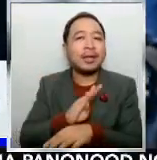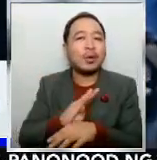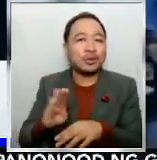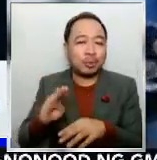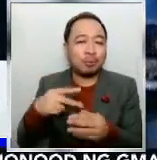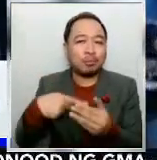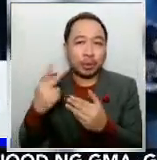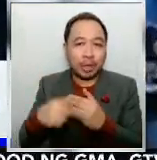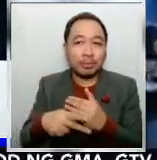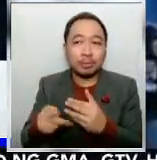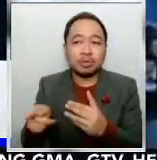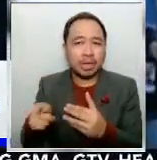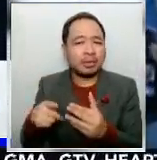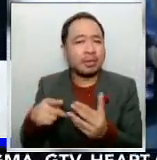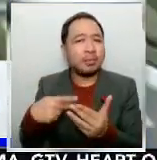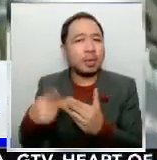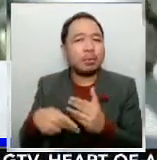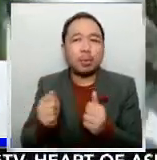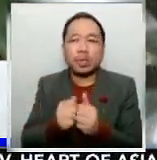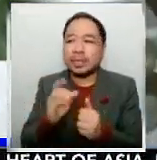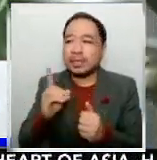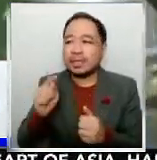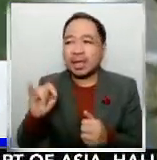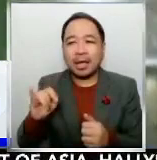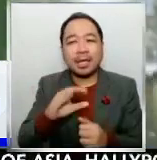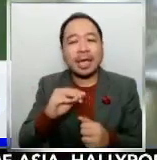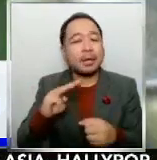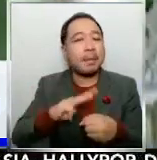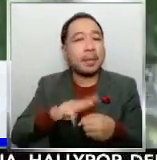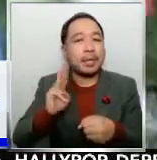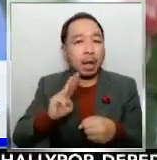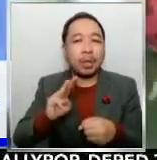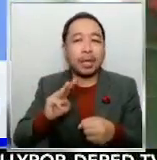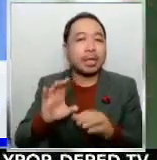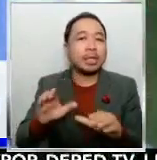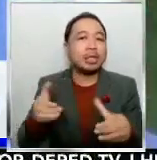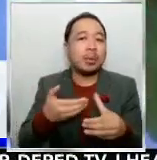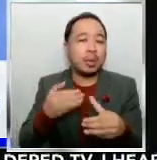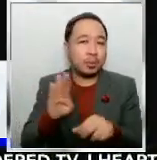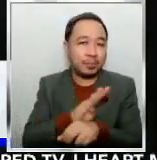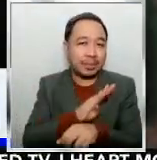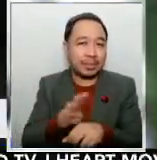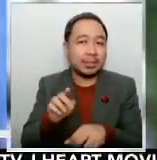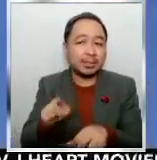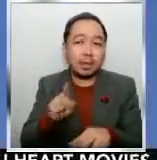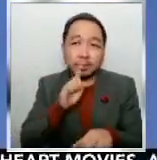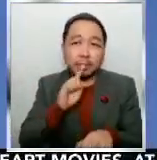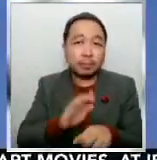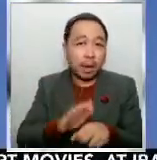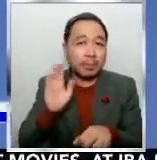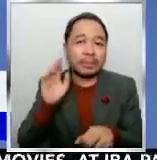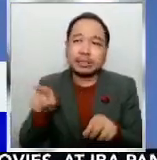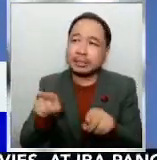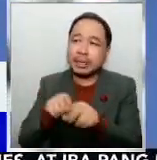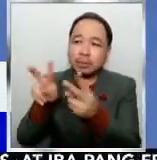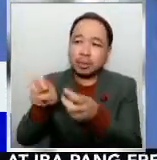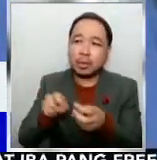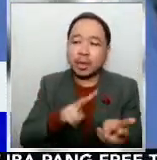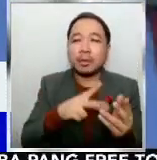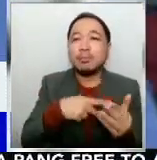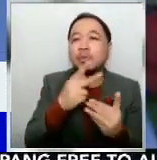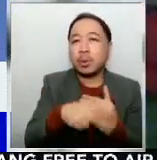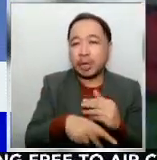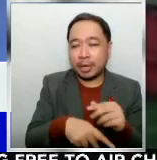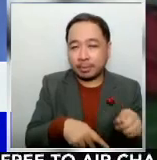at Mandawi Chamber of Commerce and Industry. Nangako si Moreno na gagawin din daw ang ganitong klase ng programa. Kokopyahin ko